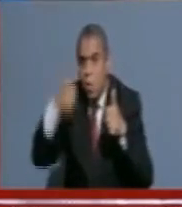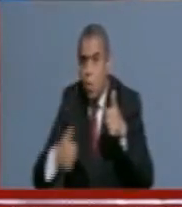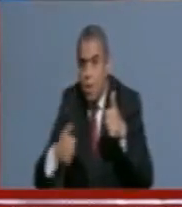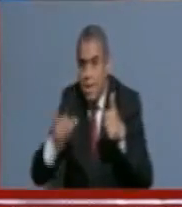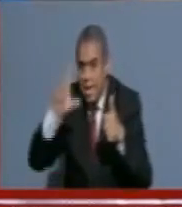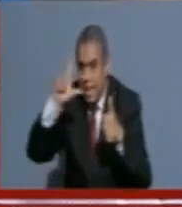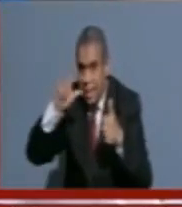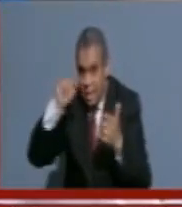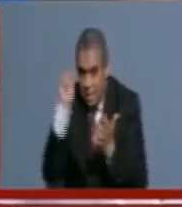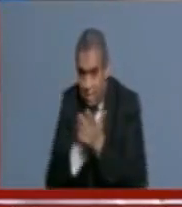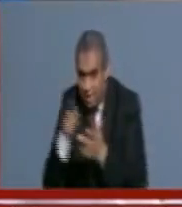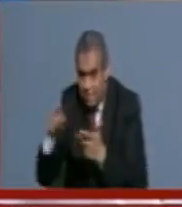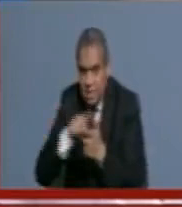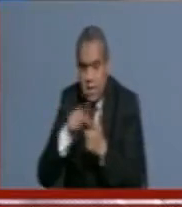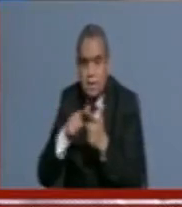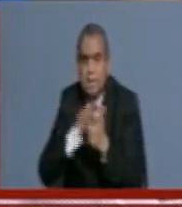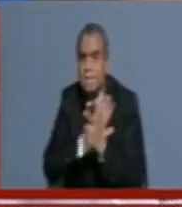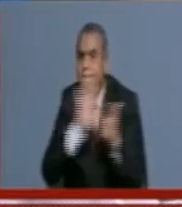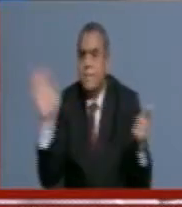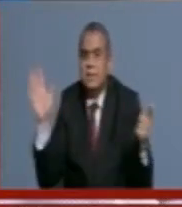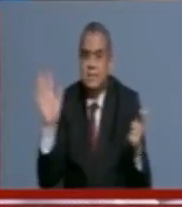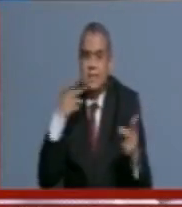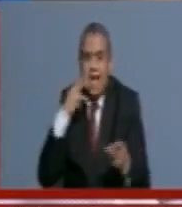في الحضور. هو ده كل الموضوع.